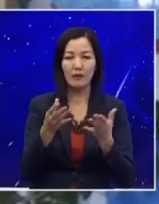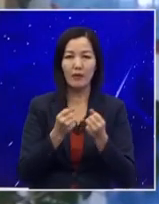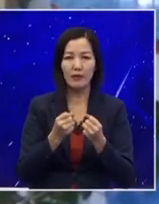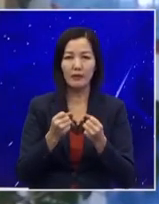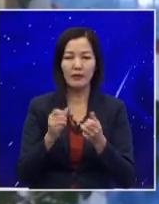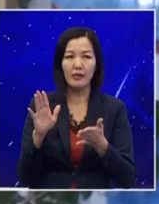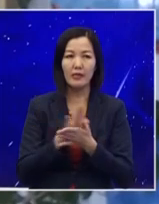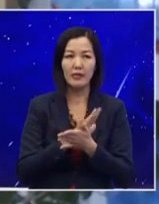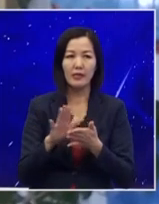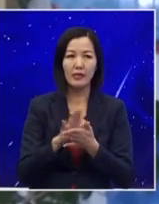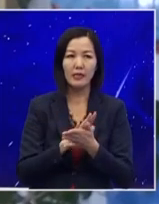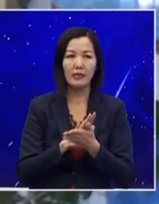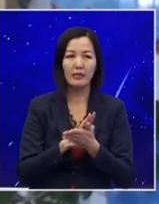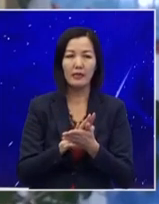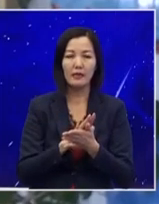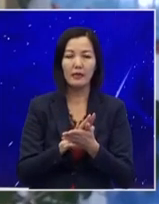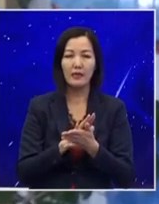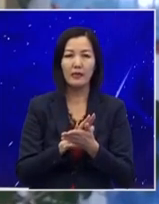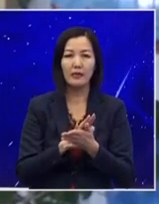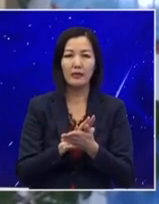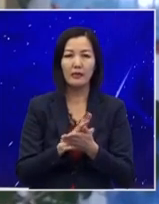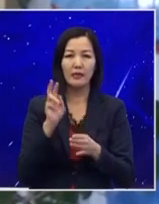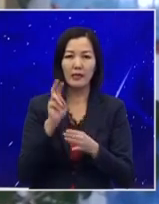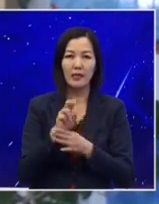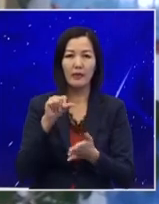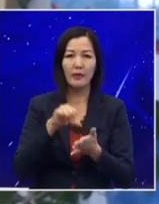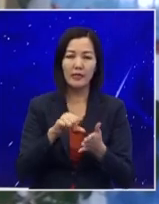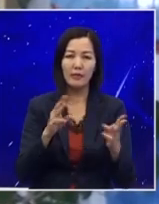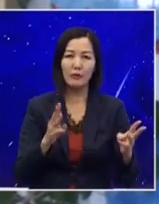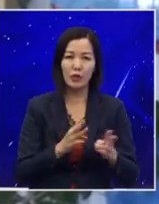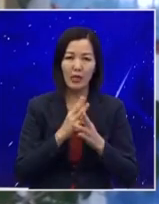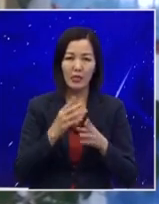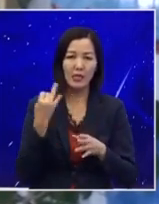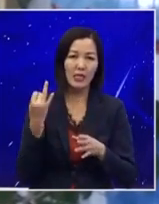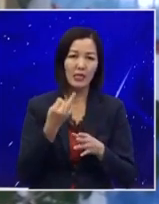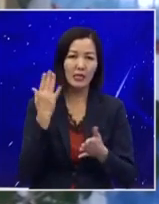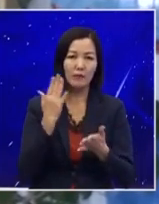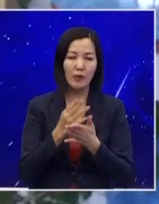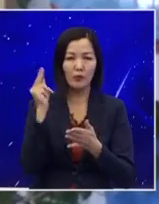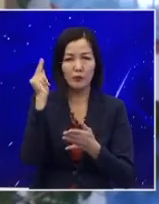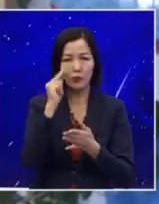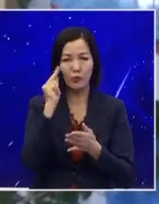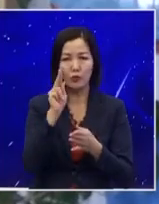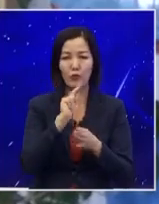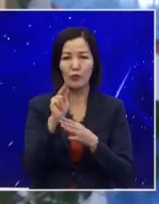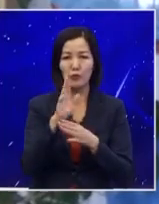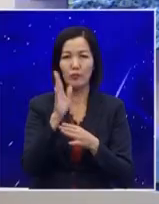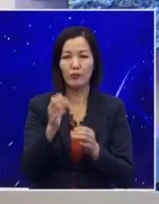тегін, оқушыларға ештеңке керек емес, тек қана ниет, мақсат және оқимын деген талап болса болды.